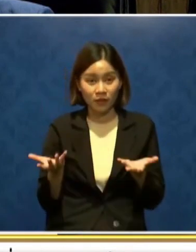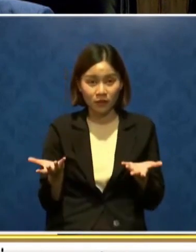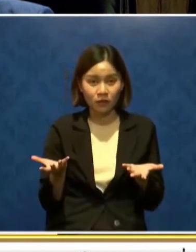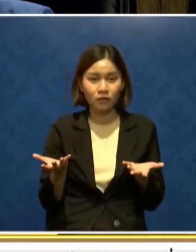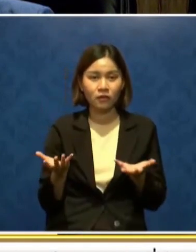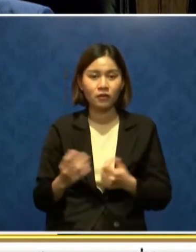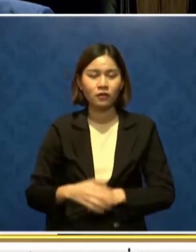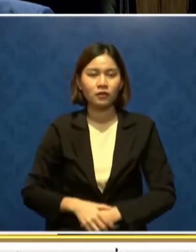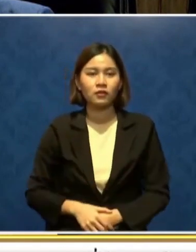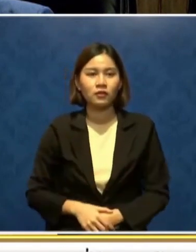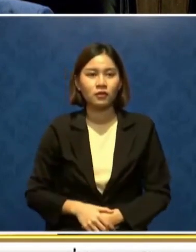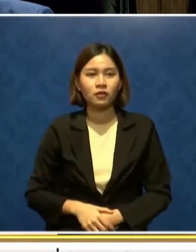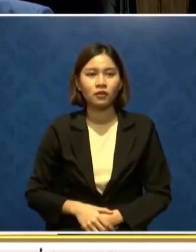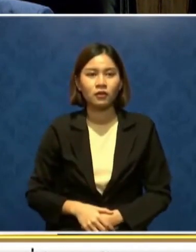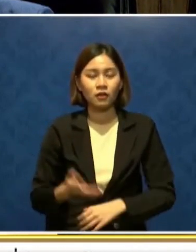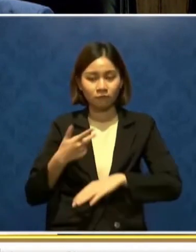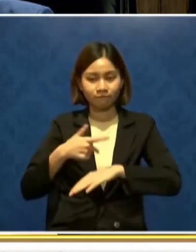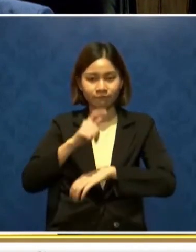เพราะงั้นแล้วพี่ท่านประธานที่เคารพครับผมบอกท่านประธานว่าโดยเฉพาะกฎหมายที่ดินที่ซ้ำซ้อนที่ซับซ้อนอยู่ณปัจจุบันทำให้พี่น้องชาวเกษตรกรเนี่ยนะครับยุ่งยากลำบากในเรื่องการลงทุนทั้งสิ้นในช่วงภัยแล้งเกิดขึ้นพี่น้องประชาชนบ้านผมจะไปเจาะบ่อบาดาลจะไปขุดบ่อแม็คโครนะครับเพื่อรองรับน้ำไปขุดไม่ได้ครับมีเจ้าหน้าที่ของรัฐออกไปเรียกเก็บเรียกขอทำให้ข้าการใช้จ่ายเขาเพิ่มขึ้นเพราะงั้นแล้วกว่าความหวังไว้ที่ท่านประธานฝากถึงท่านรัฐมนตรีที่มีส่วนเกี่ยวข้องฝากไปถึงท่านนายกผู้บริหารประเทศช่วยมีการแนวทางในการแก้ไขปัญหาให้กับพี่น้องประชาชนนะครับเพื่อที่จะให้พี่น้องประชาชนคนไทยได้ลืมตาอ้าปากกันนะครับแล้วได้ข่าวเข้าถึงแหล่งเงินทุนในเรื่องของการแก้ไขปัญหานะครับครอบครัวของเขาการเอก